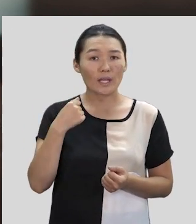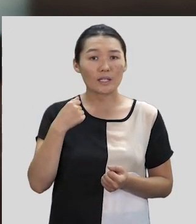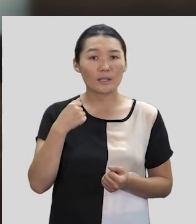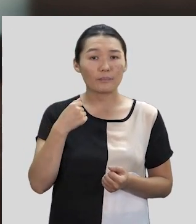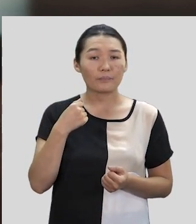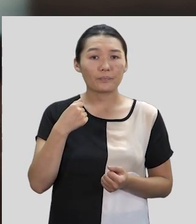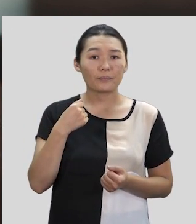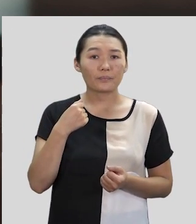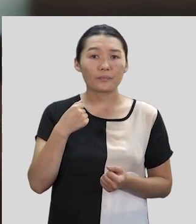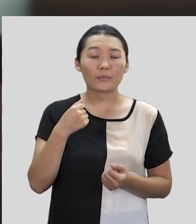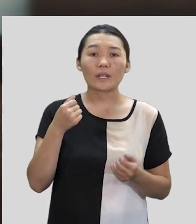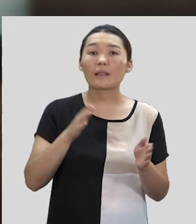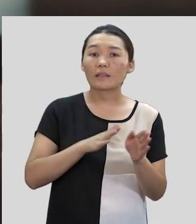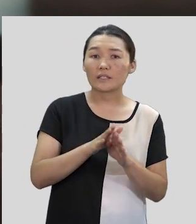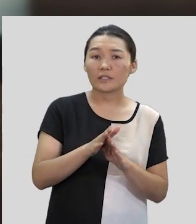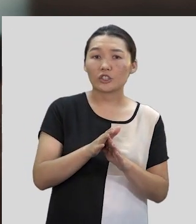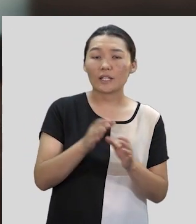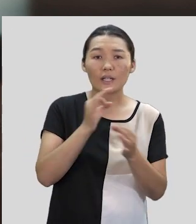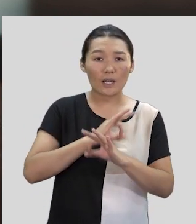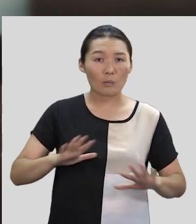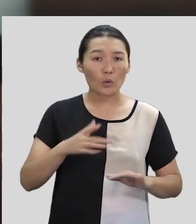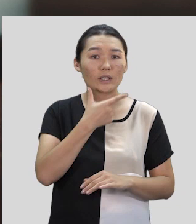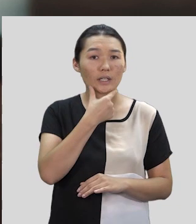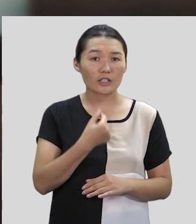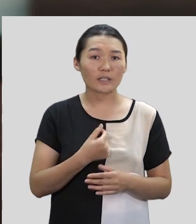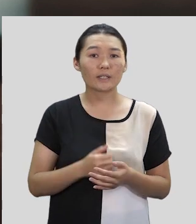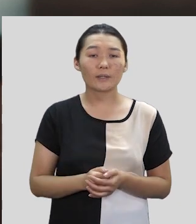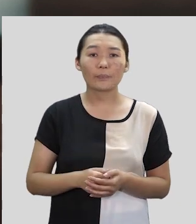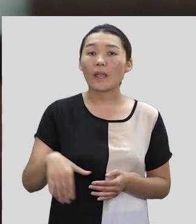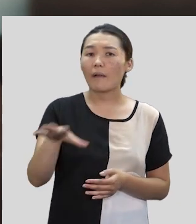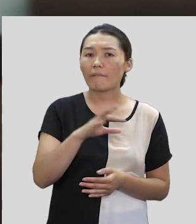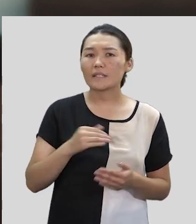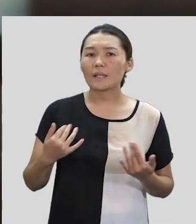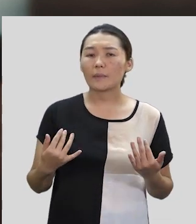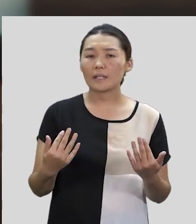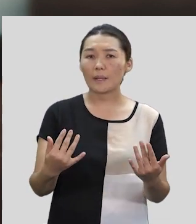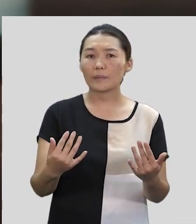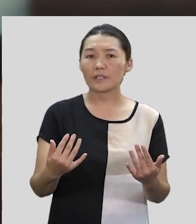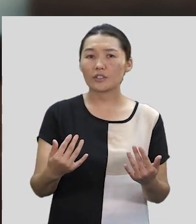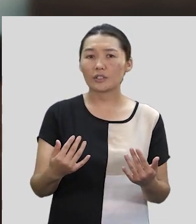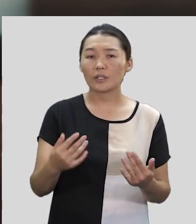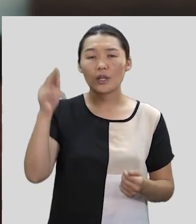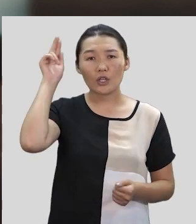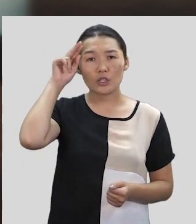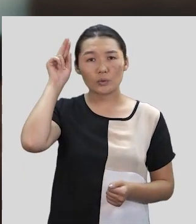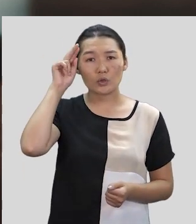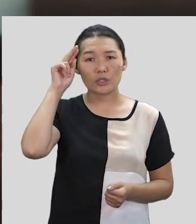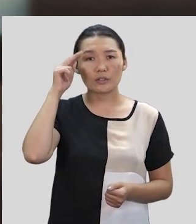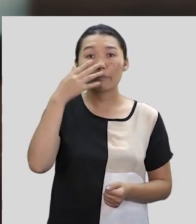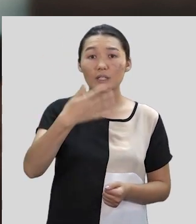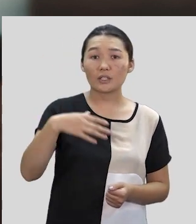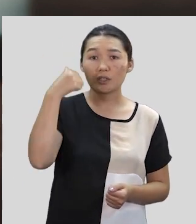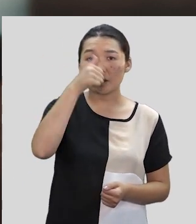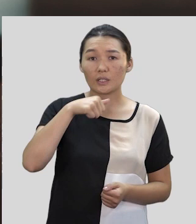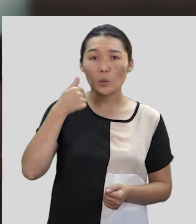гармонии и красоты все потребности изучил в 50-е годы